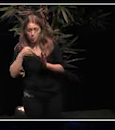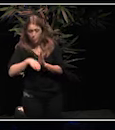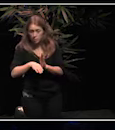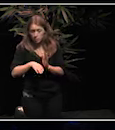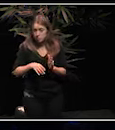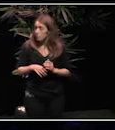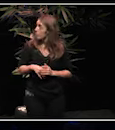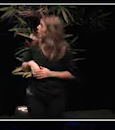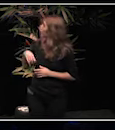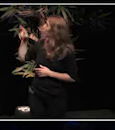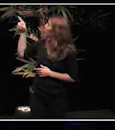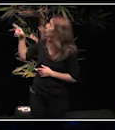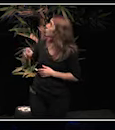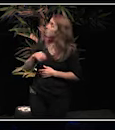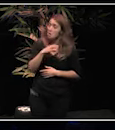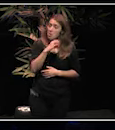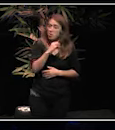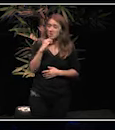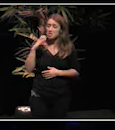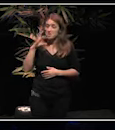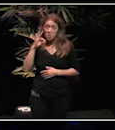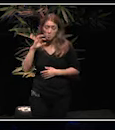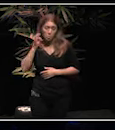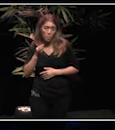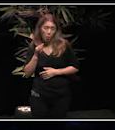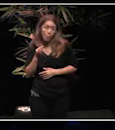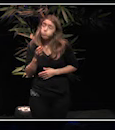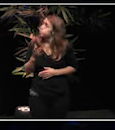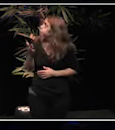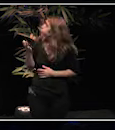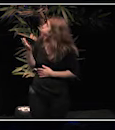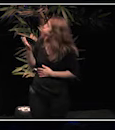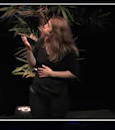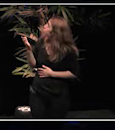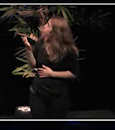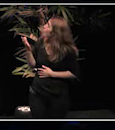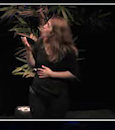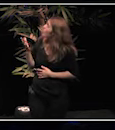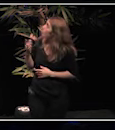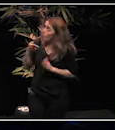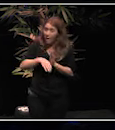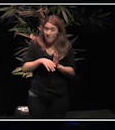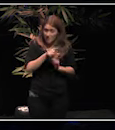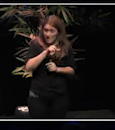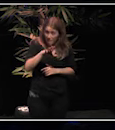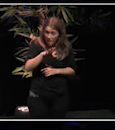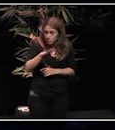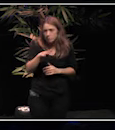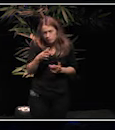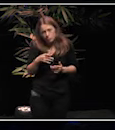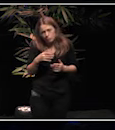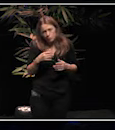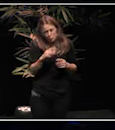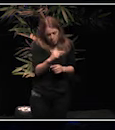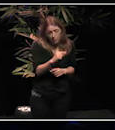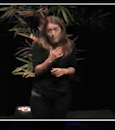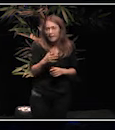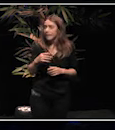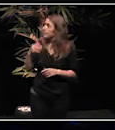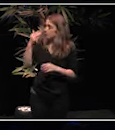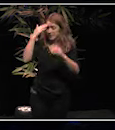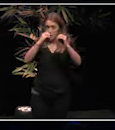parité. Mais ce qui est surtout dramatique, c'est qu'on tombe à 10%, à moins de 10% à l'UTMB. Donc effectivement, la